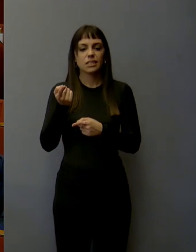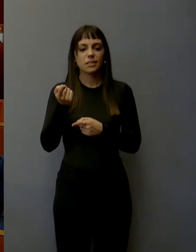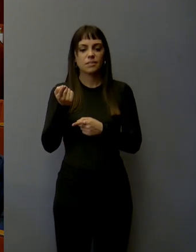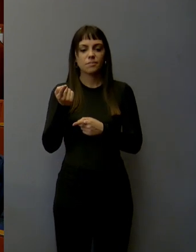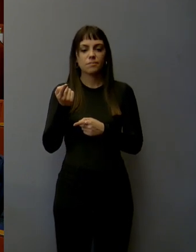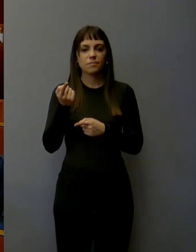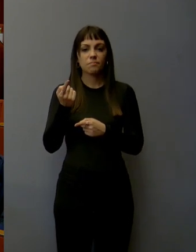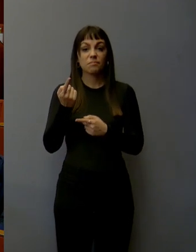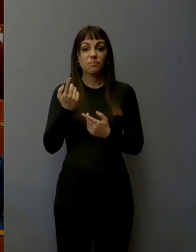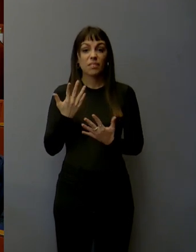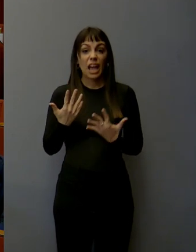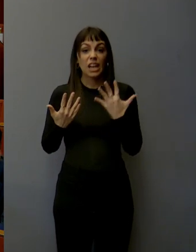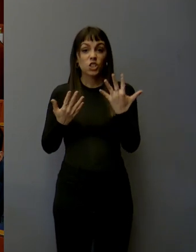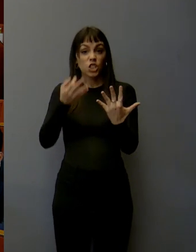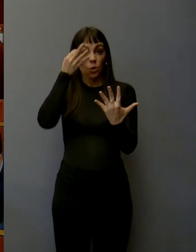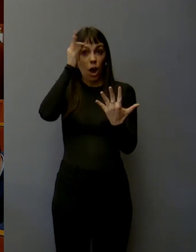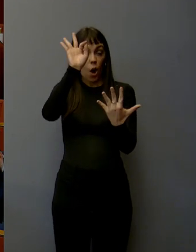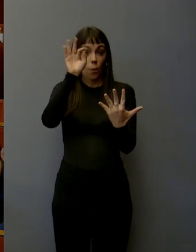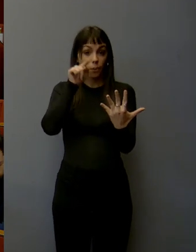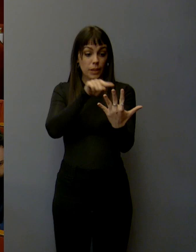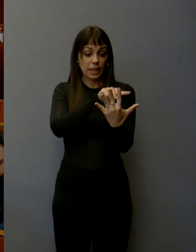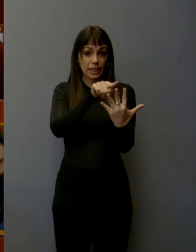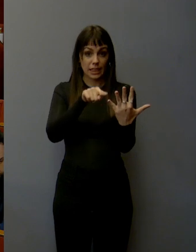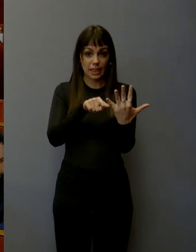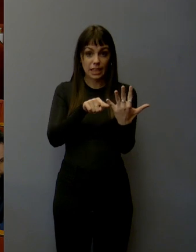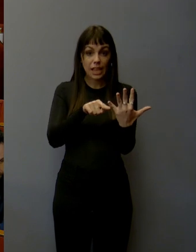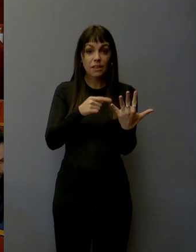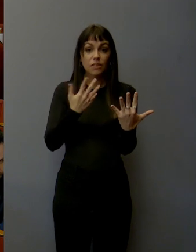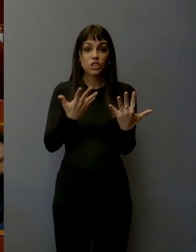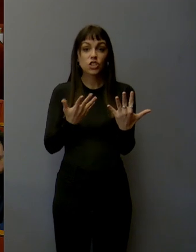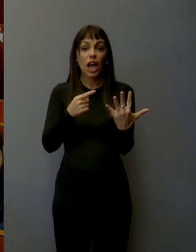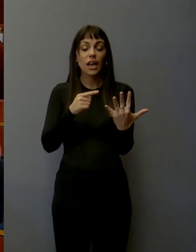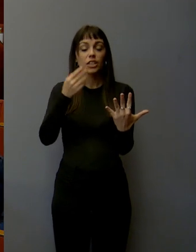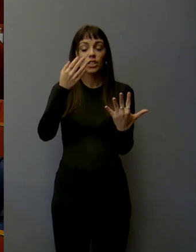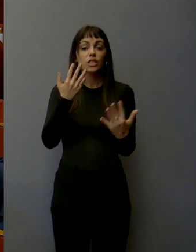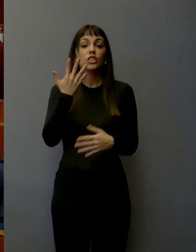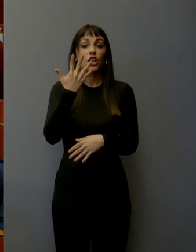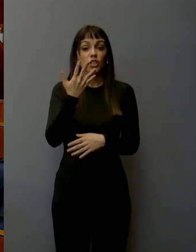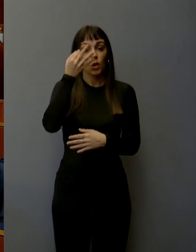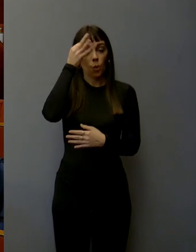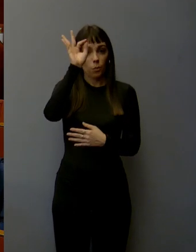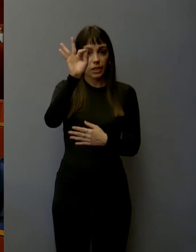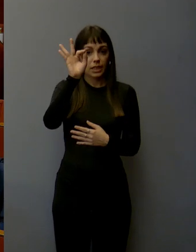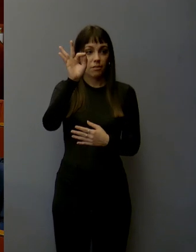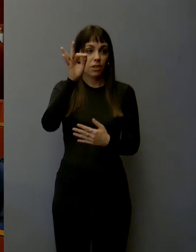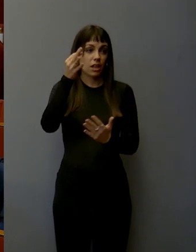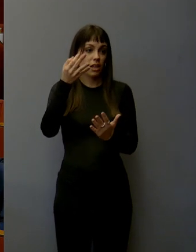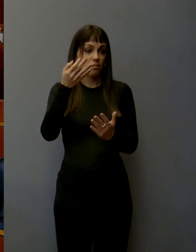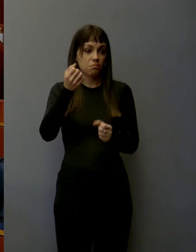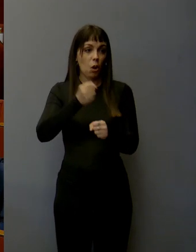obiettivi strategici ci sono 5 obiettivi operativi e uno di questi lo cito